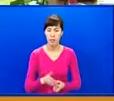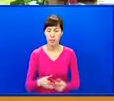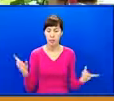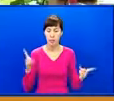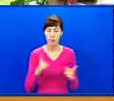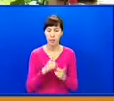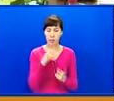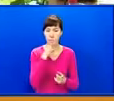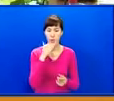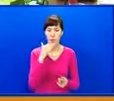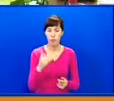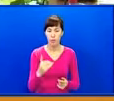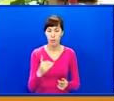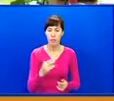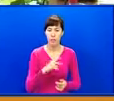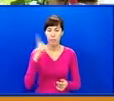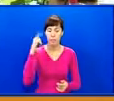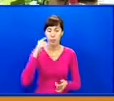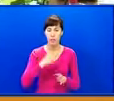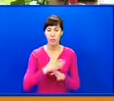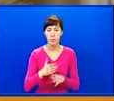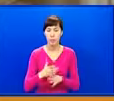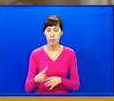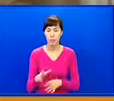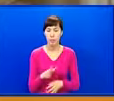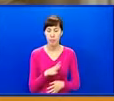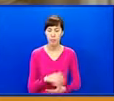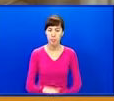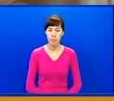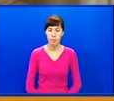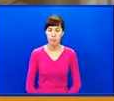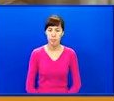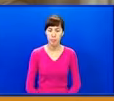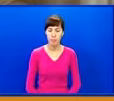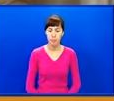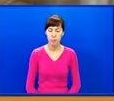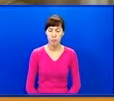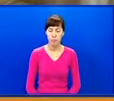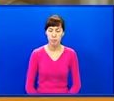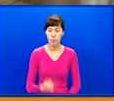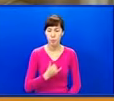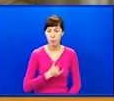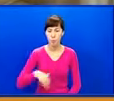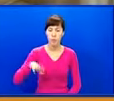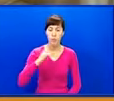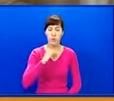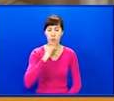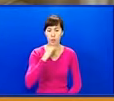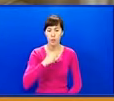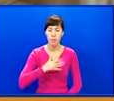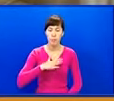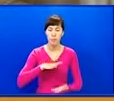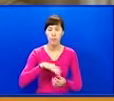кезінде олар да өз білгендерімен бөлісті. Бізге барлығы да жеткілікті. Барлық материалдық жағдай